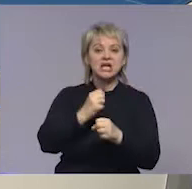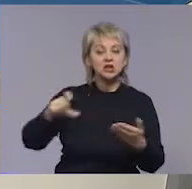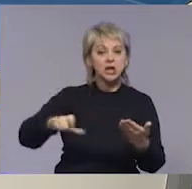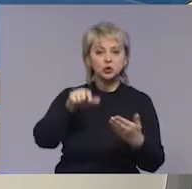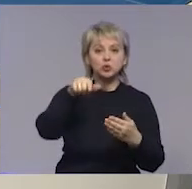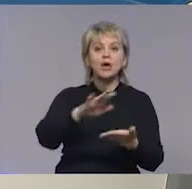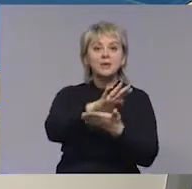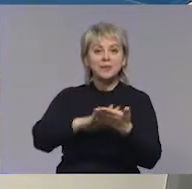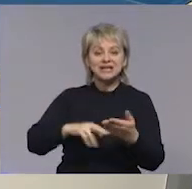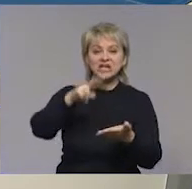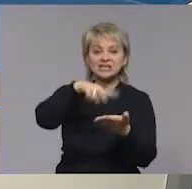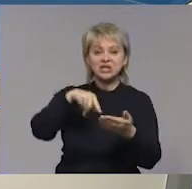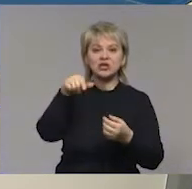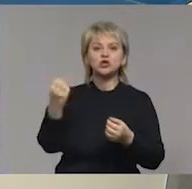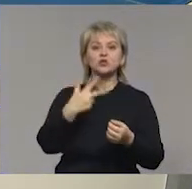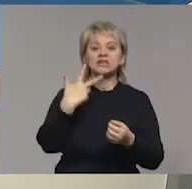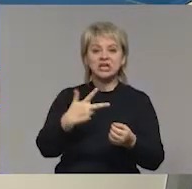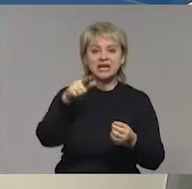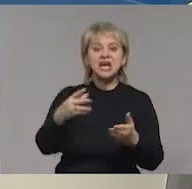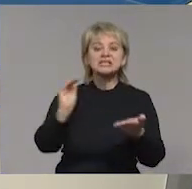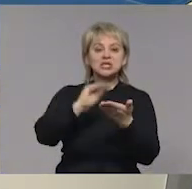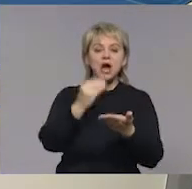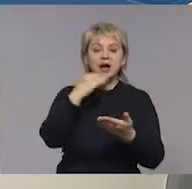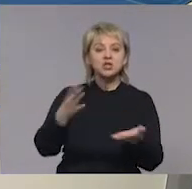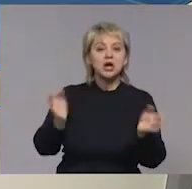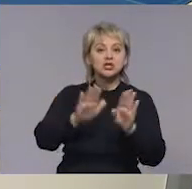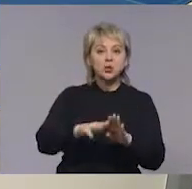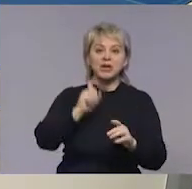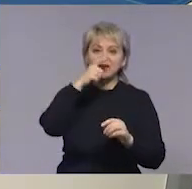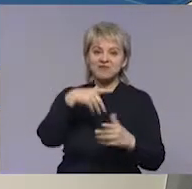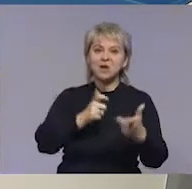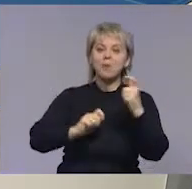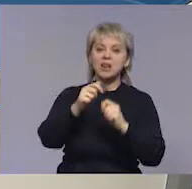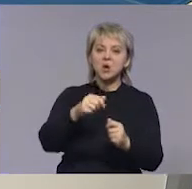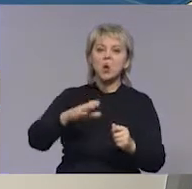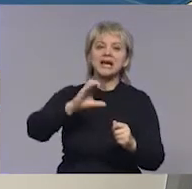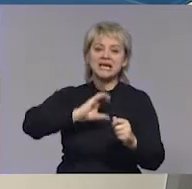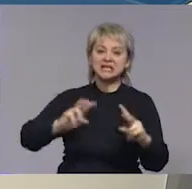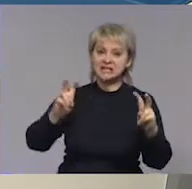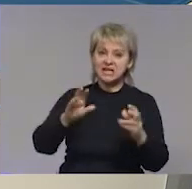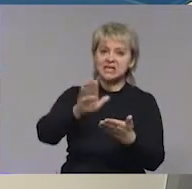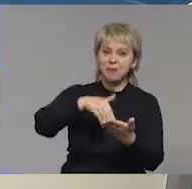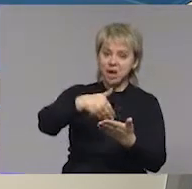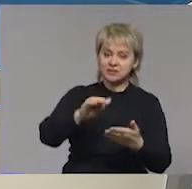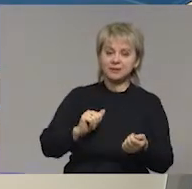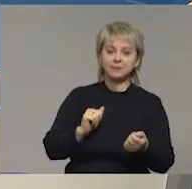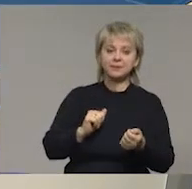Дону» и продлил сертификацию еще на 3. Знак качества остается на кефире, молоке и крестьянском сливочном